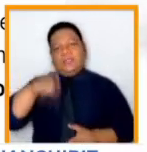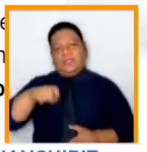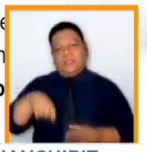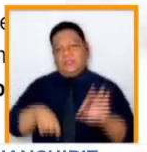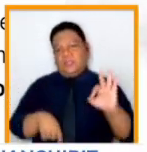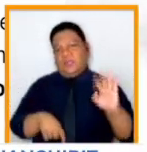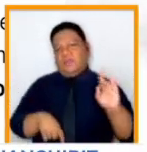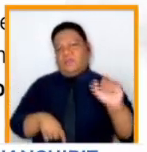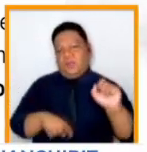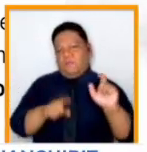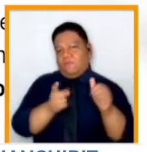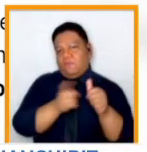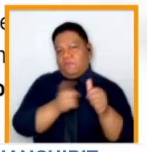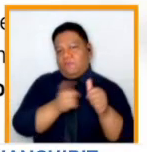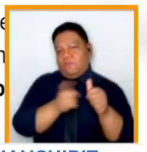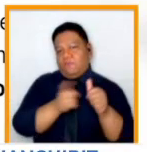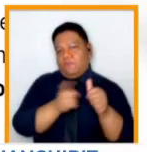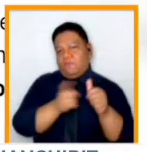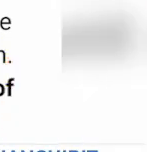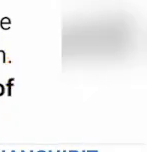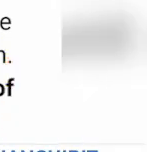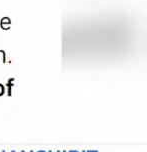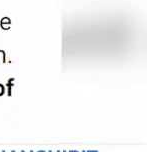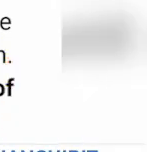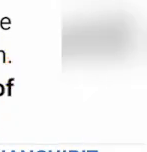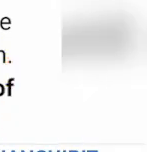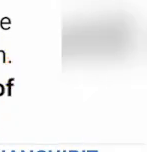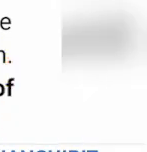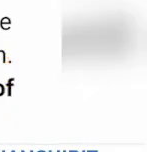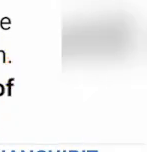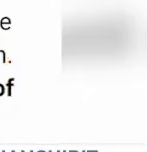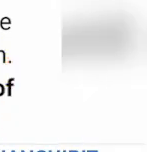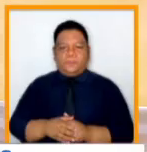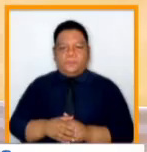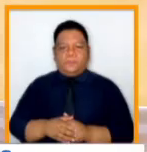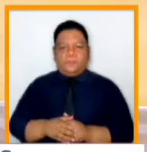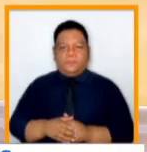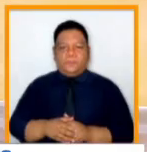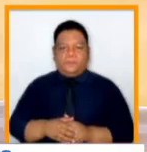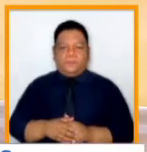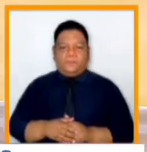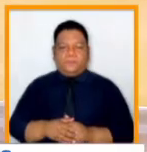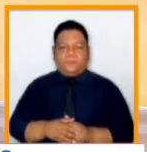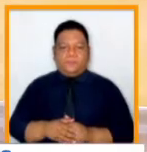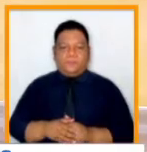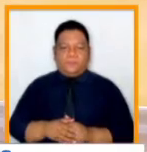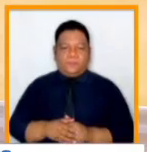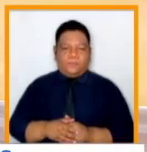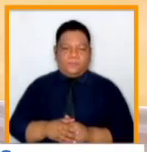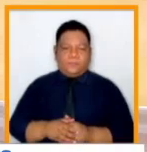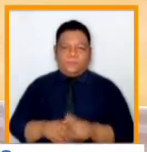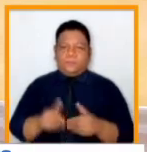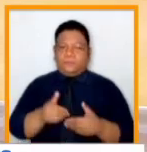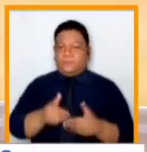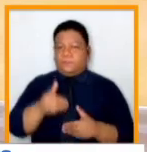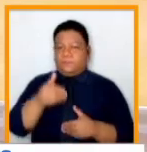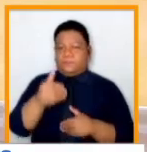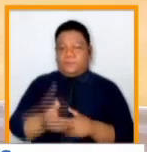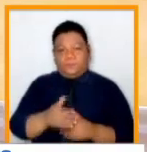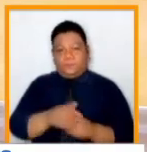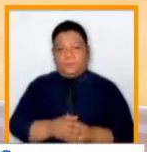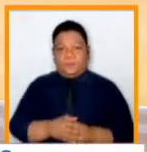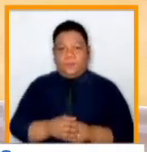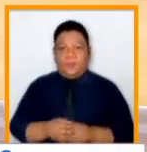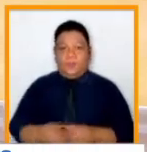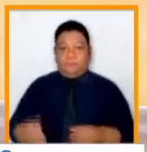ay rekomendasyon pa lamang ng Health Technology Assessment Council o HTAC. Pinakamababa sa loob ng halos 100 araw ang mga